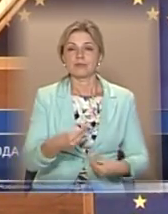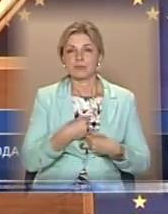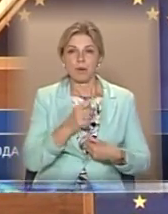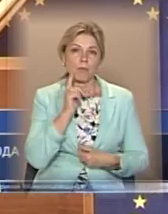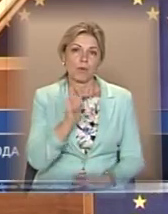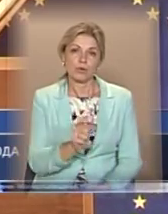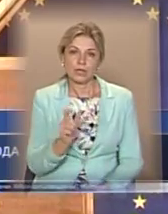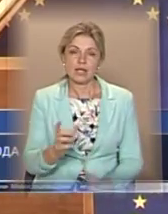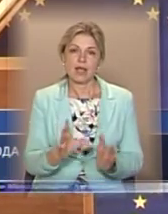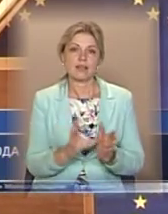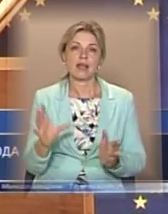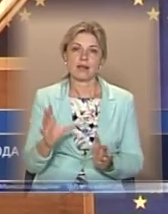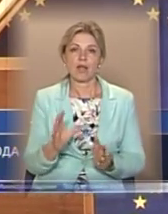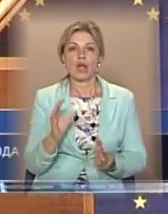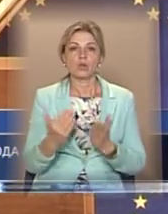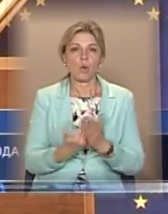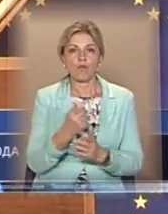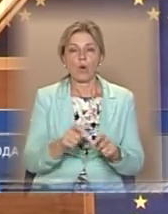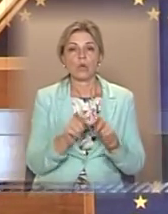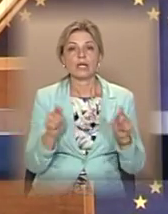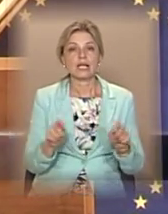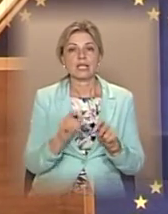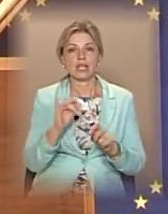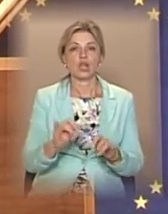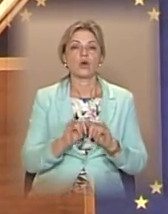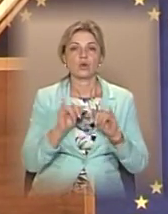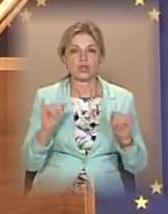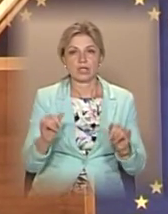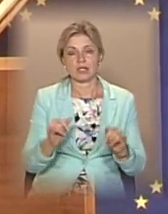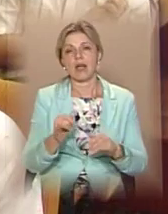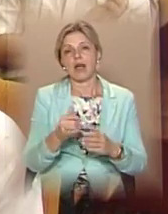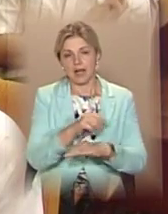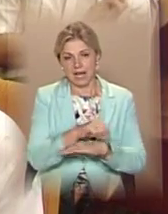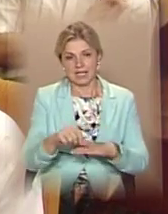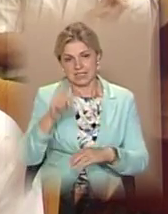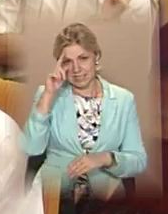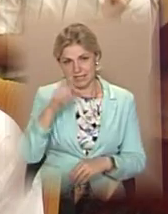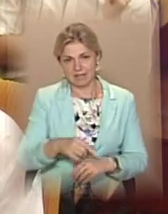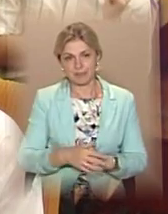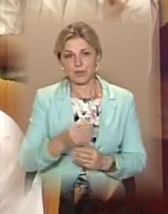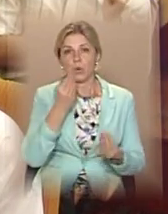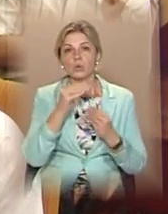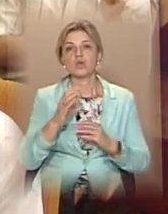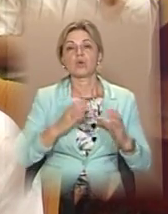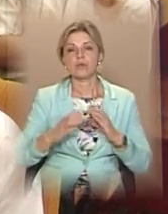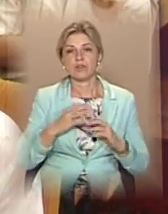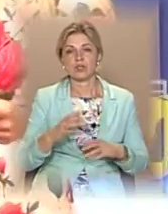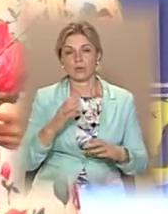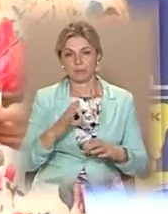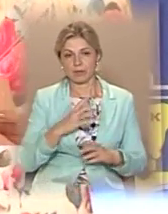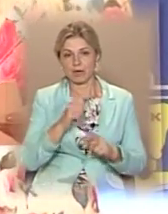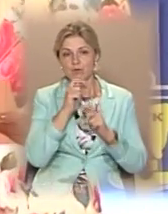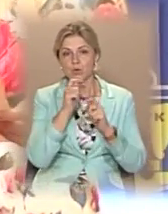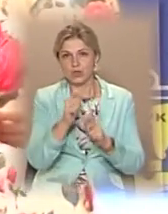молодь енергією нових відкриттів і розширює горизонти знань. Найкращим викладачам університету були вручені